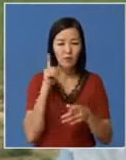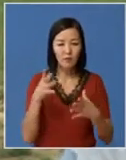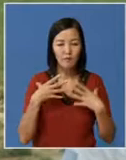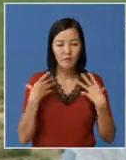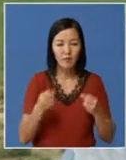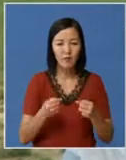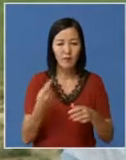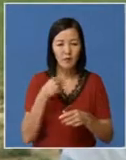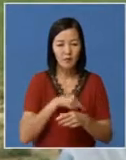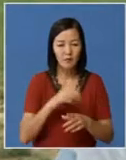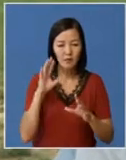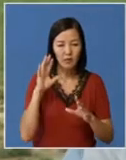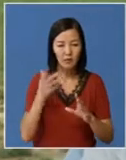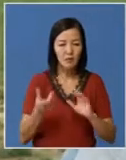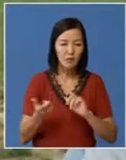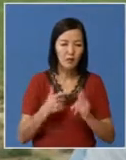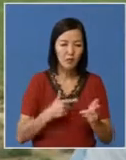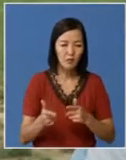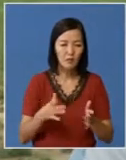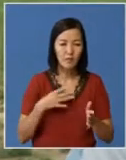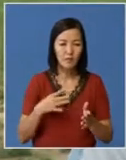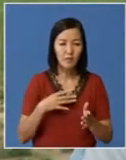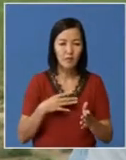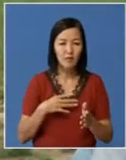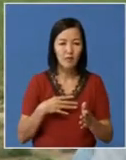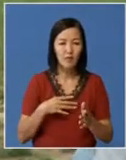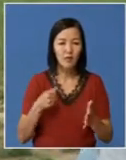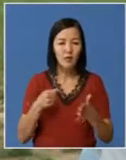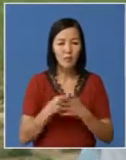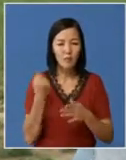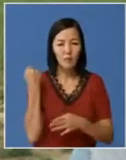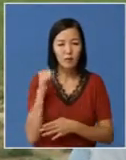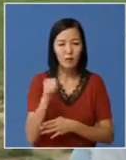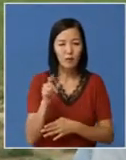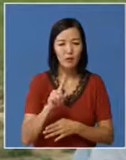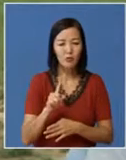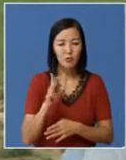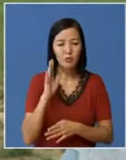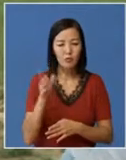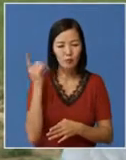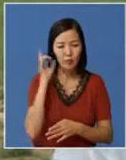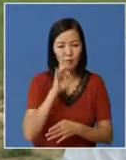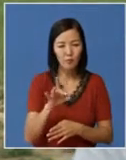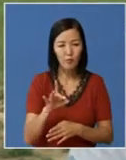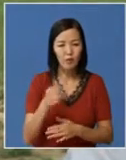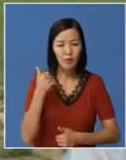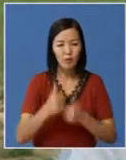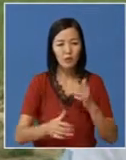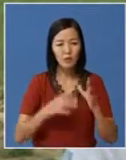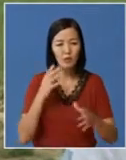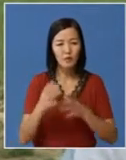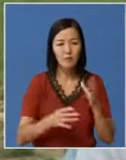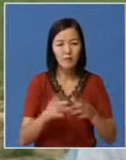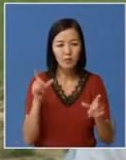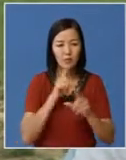физически, но и морально. Нужно быть мотивированным и голодным до побед, чтобы стать чемпионом. Впереди нас ожидает чемпионат мира среди